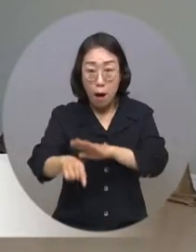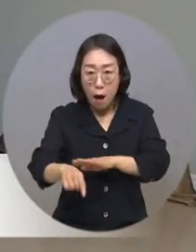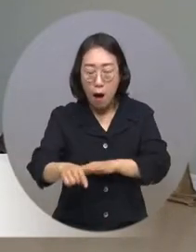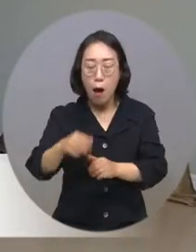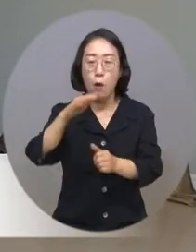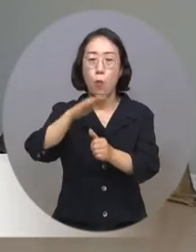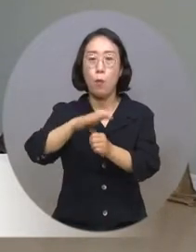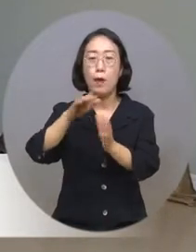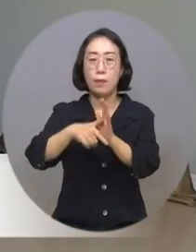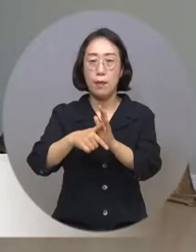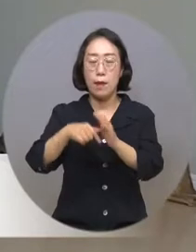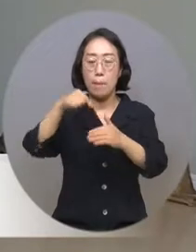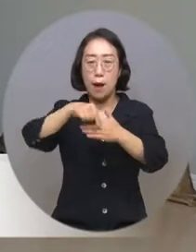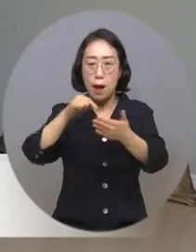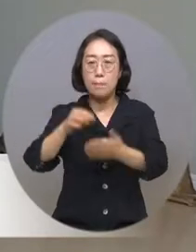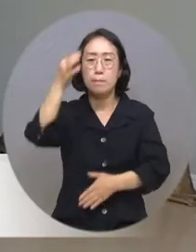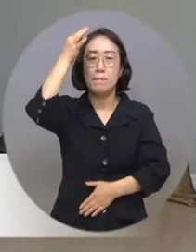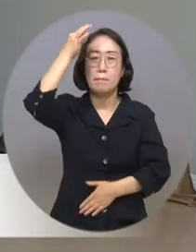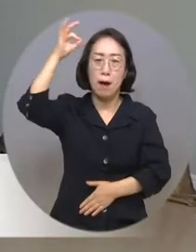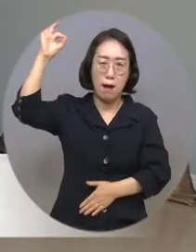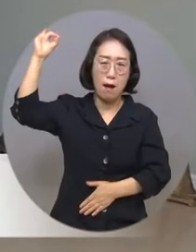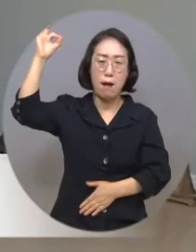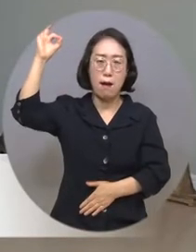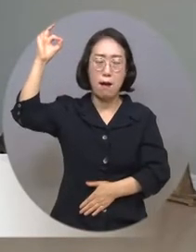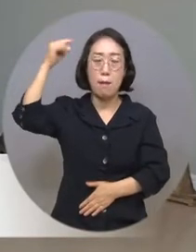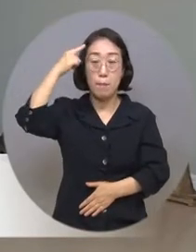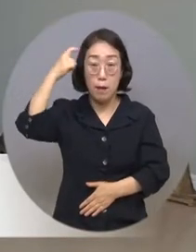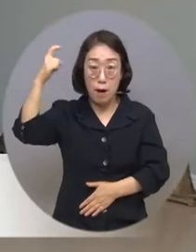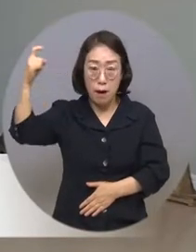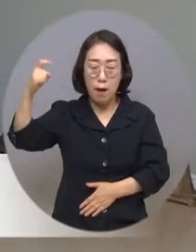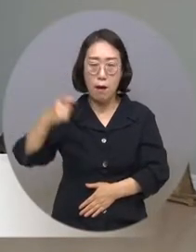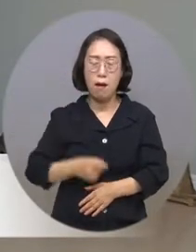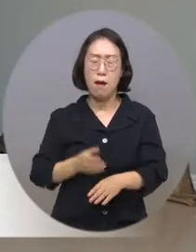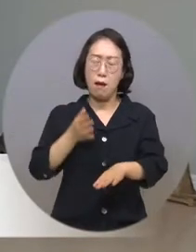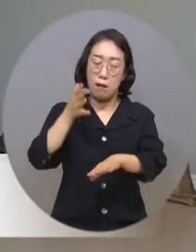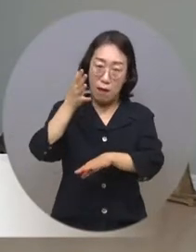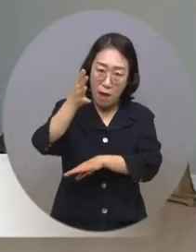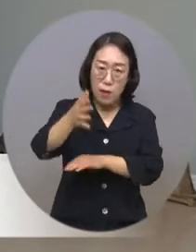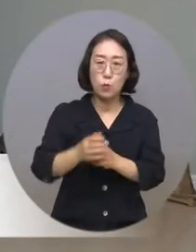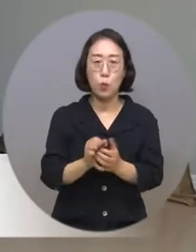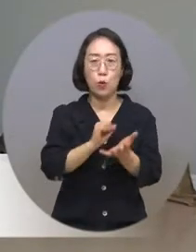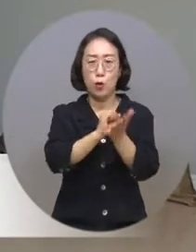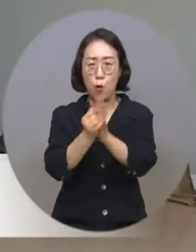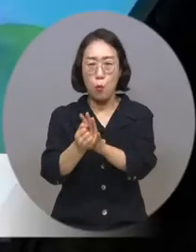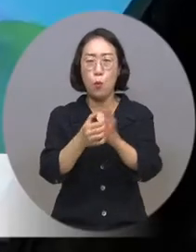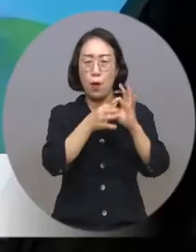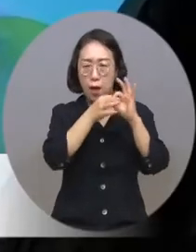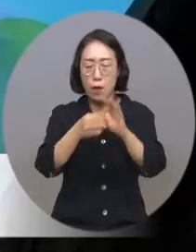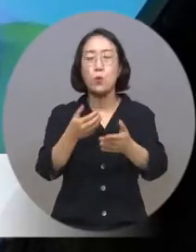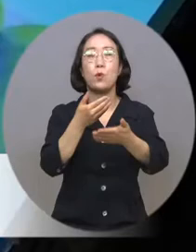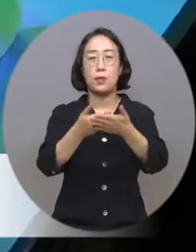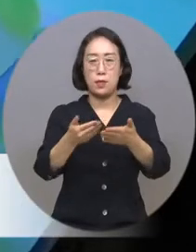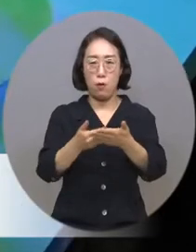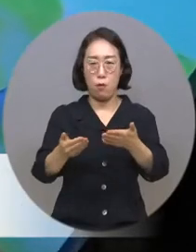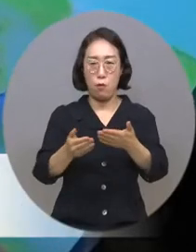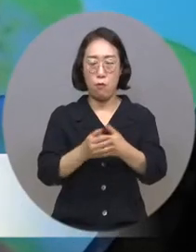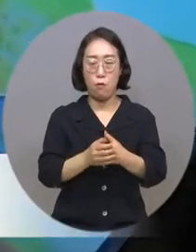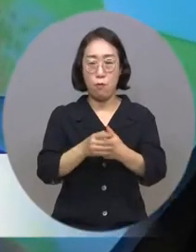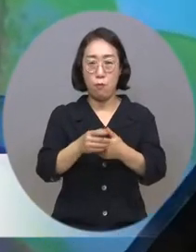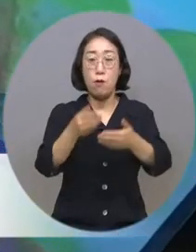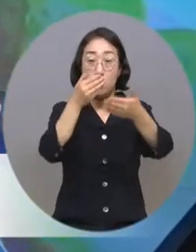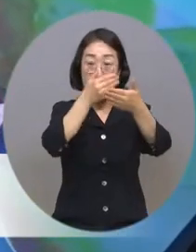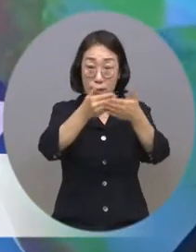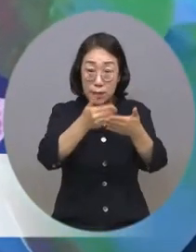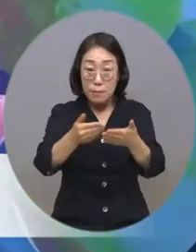어릴 때의 동심이 살아날 듯해서 연꽃만을 제가 그리게 되었습니다. 그런 작업들이